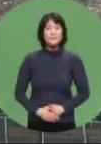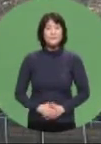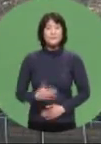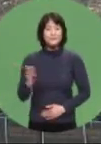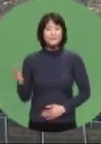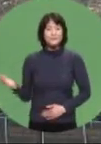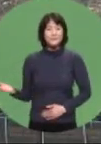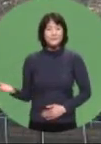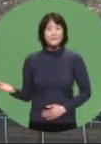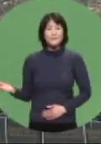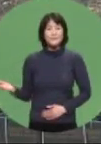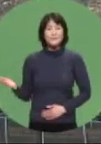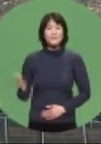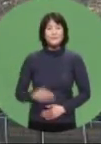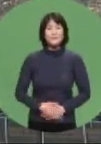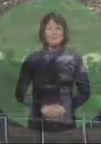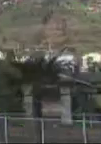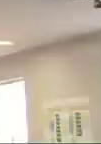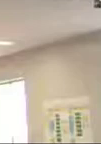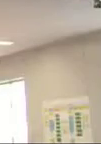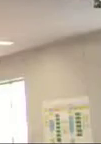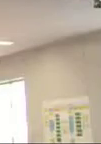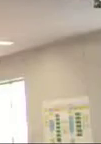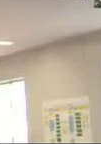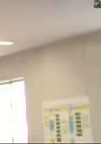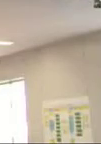めの話題です。